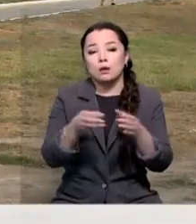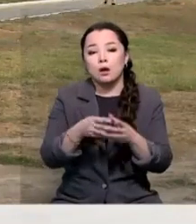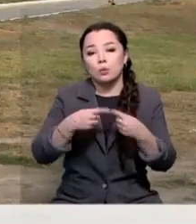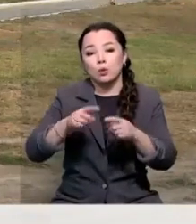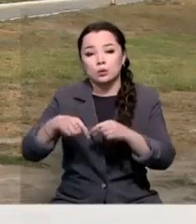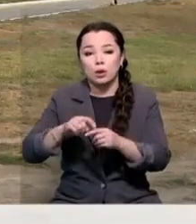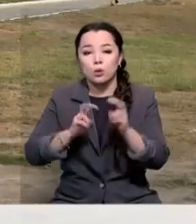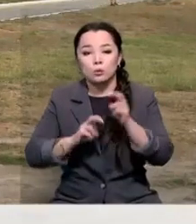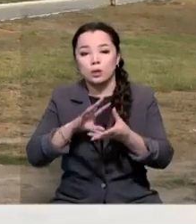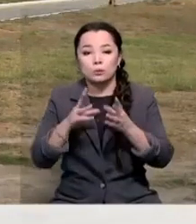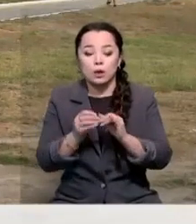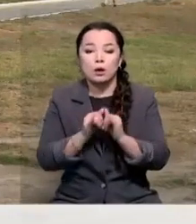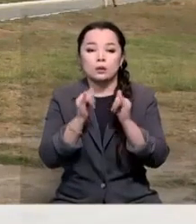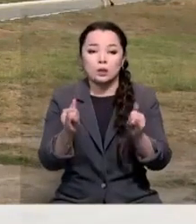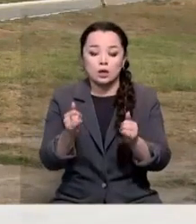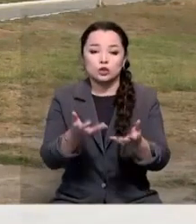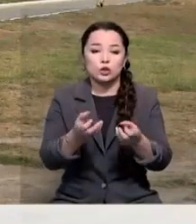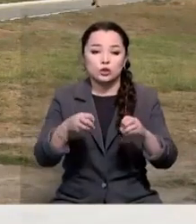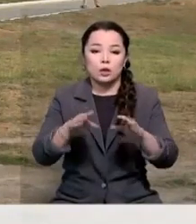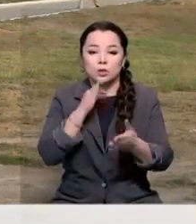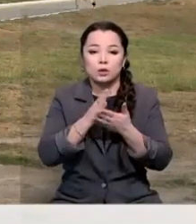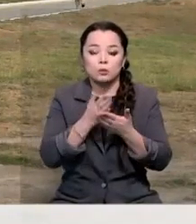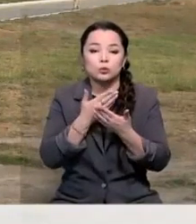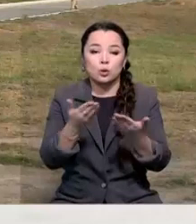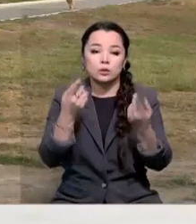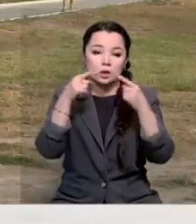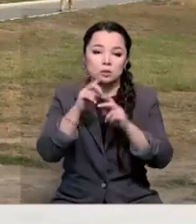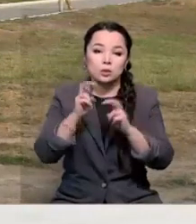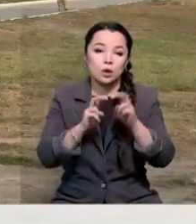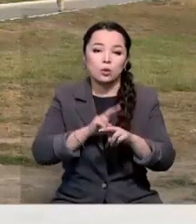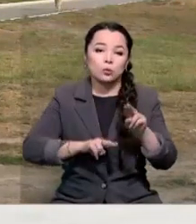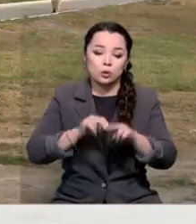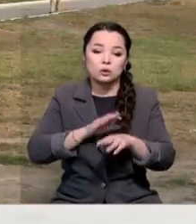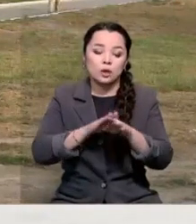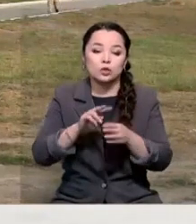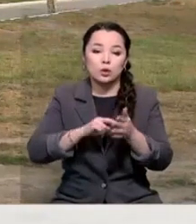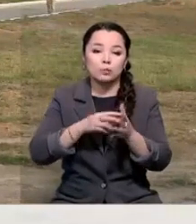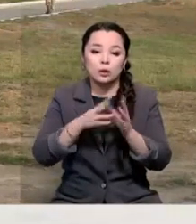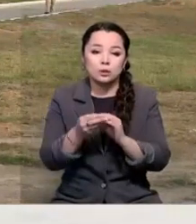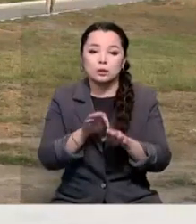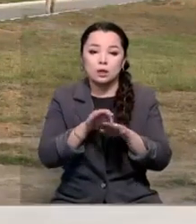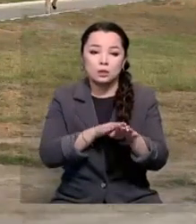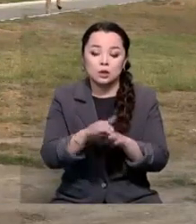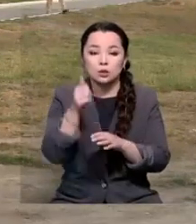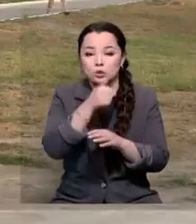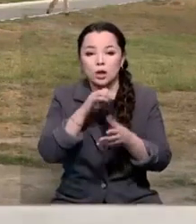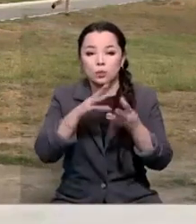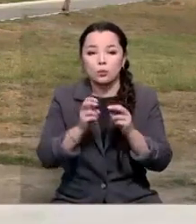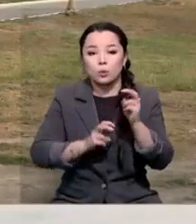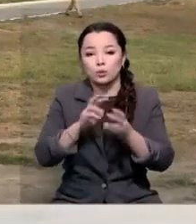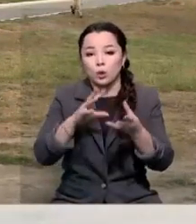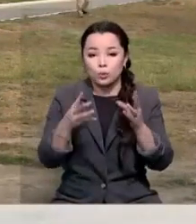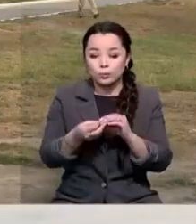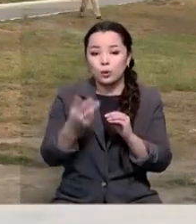құрылтайшысы өнім көлемін артыру жөнінде шешім қабылдады. Осылайша соңғы технологиямен жаңа зауыт құрылысына жоба жасалды. Нәтижесінде өндірілетін жылдық негізгі өнім